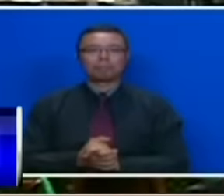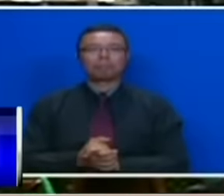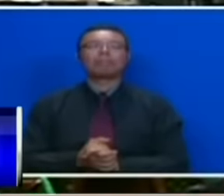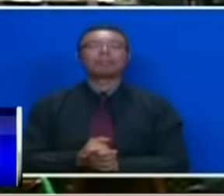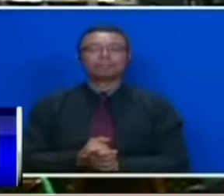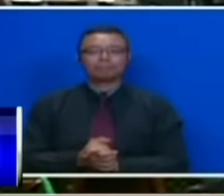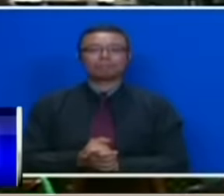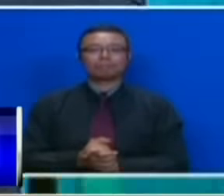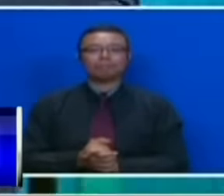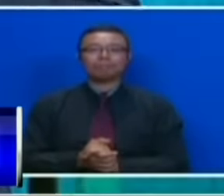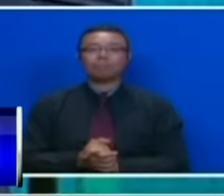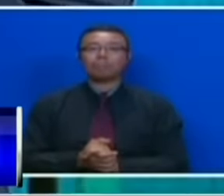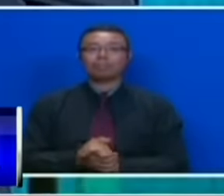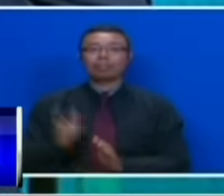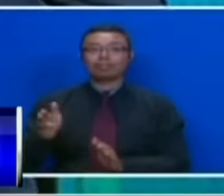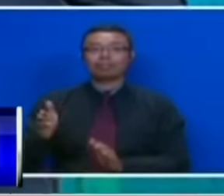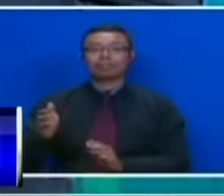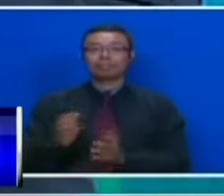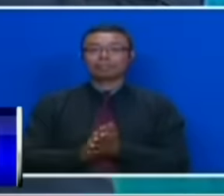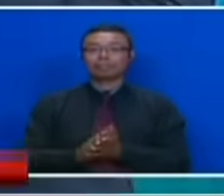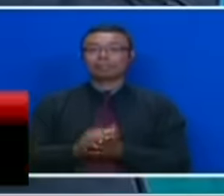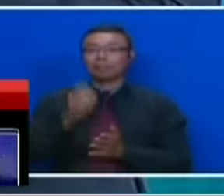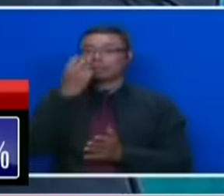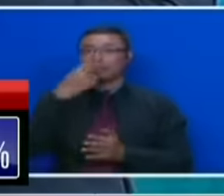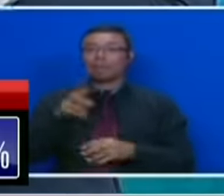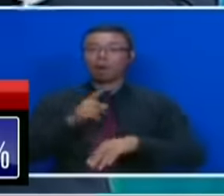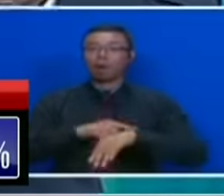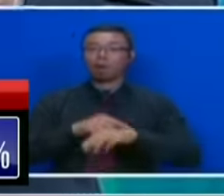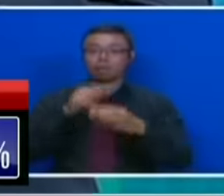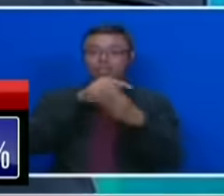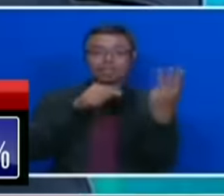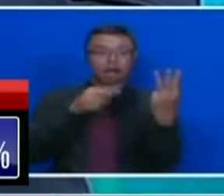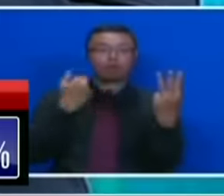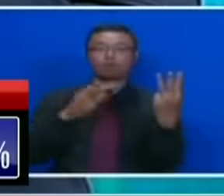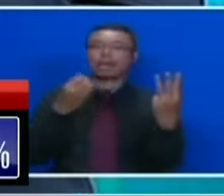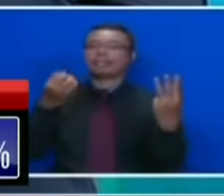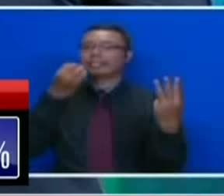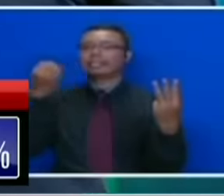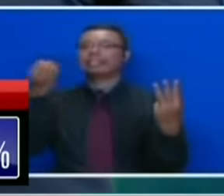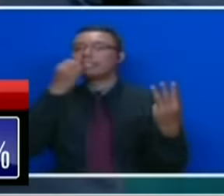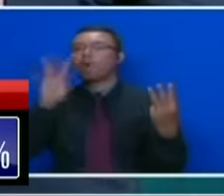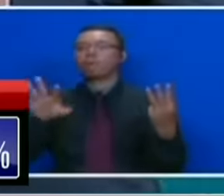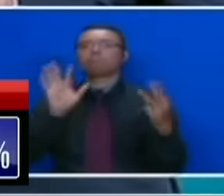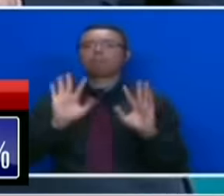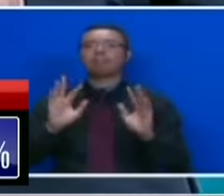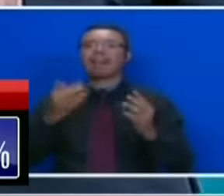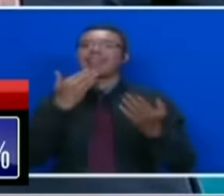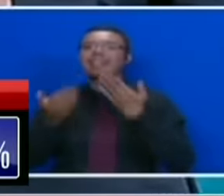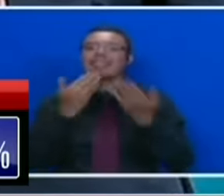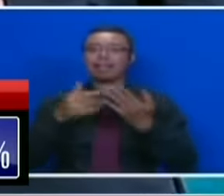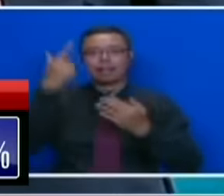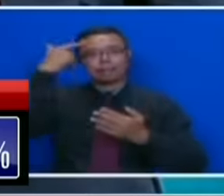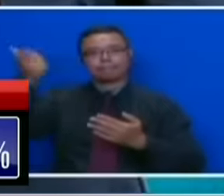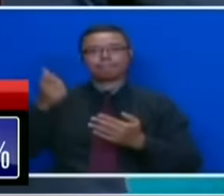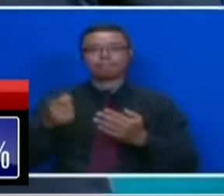tetap tenang. Para hadirin dan pemirsa, ketiga paslon sudah menjawab berbagai pertanyaan tim panelis. Kali